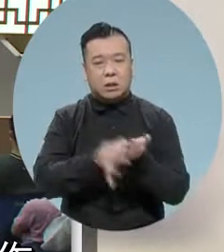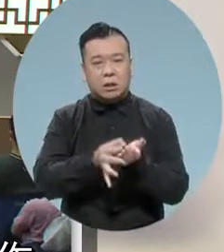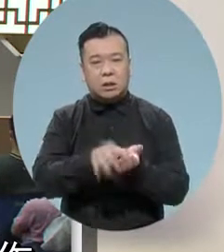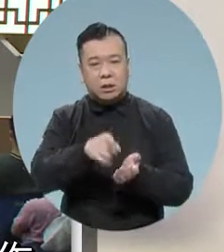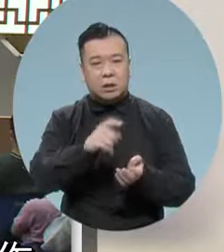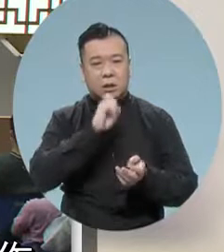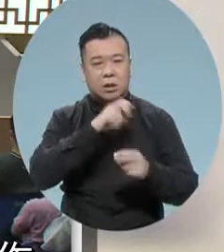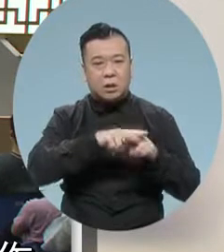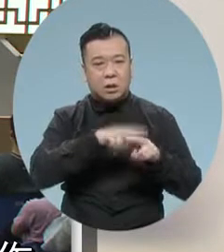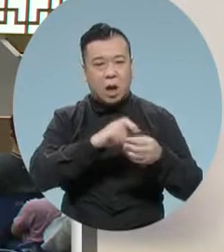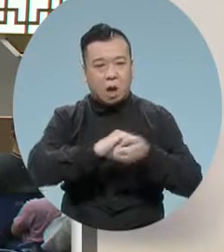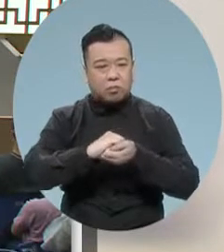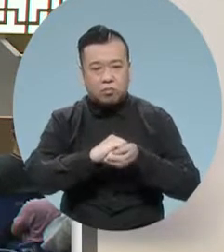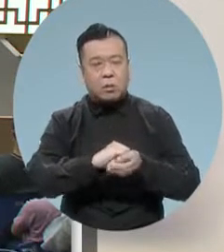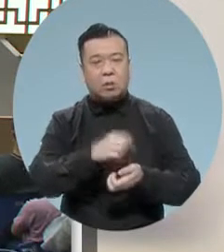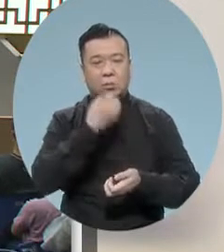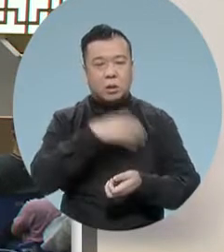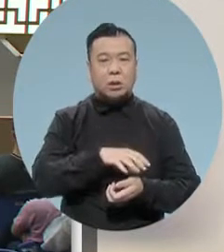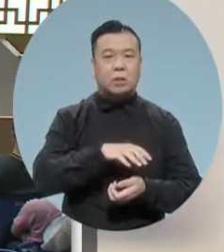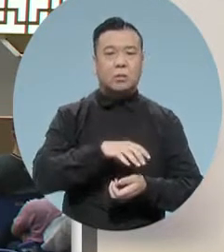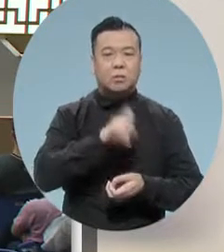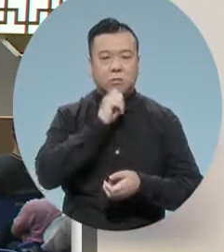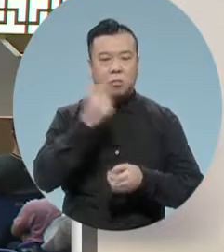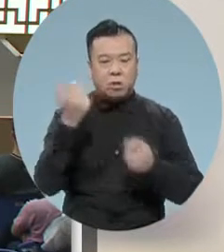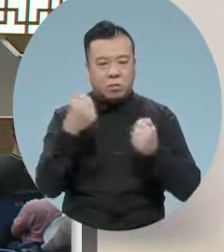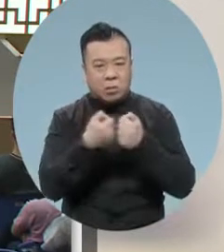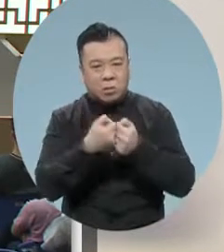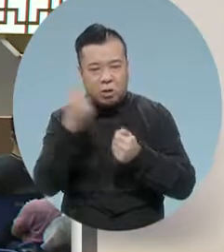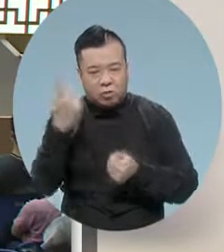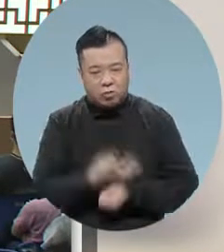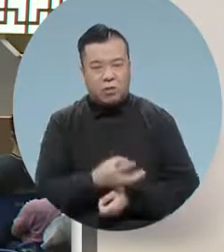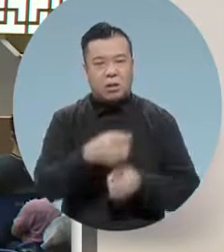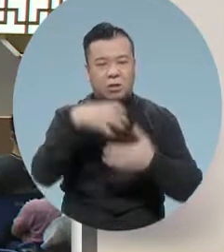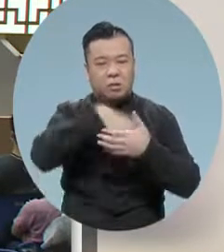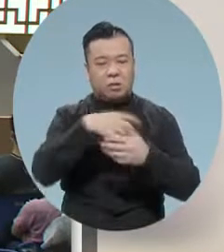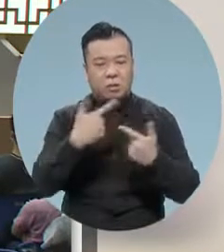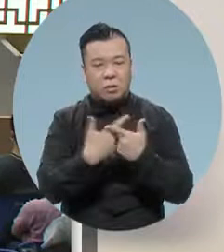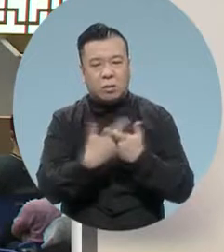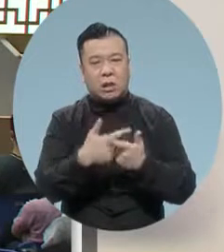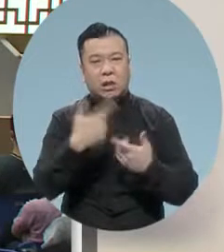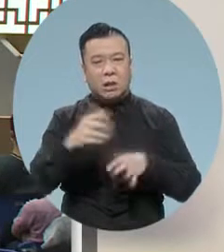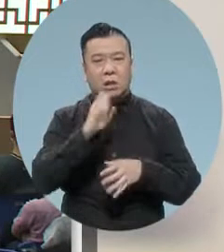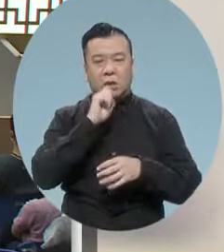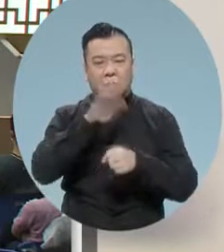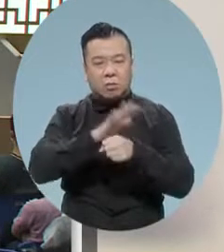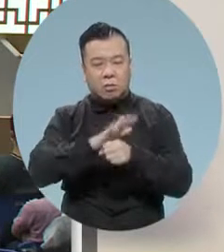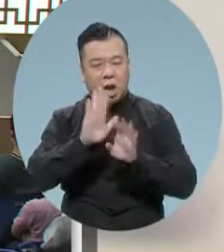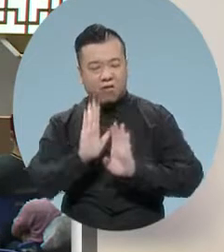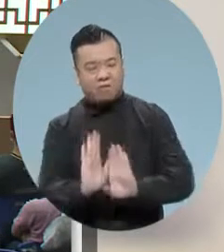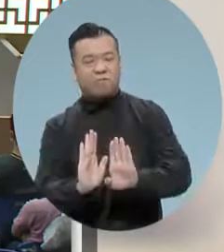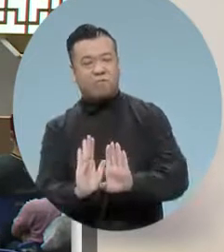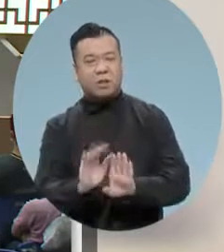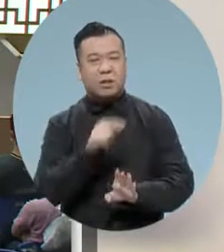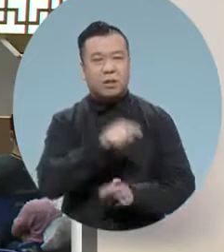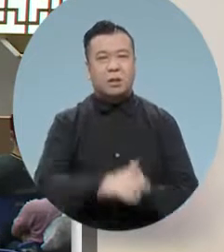驗國共幾次的合作，體驗幾次的內戰，到抵抗日本人的這